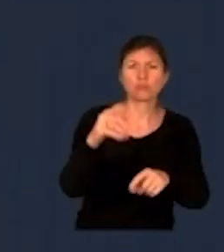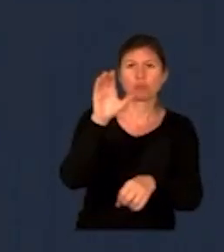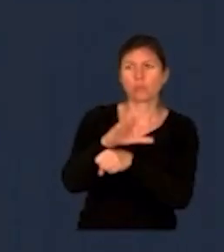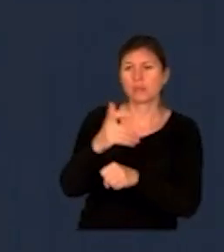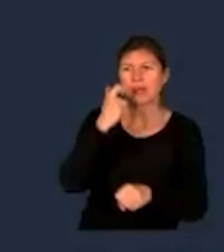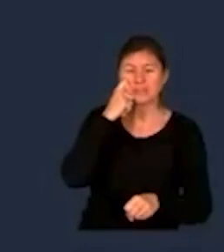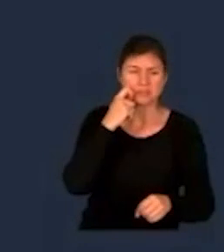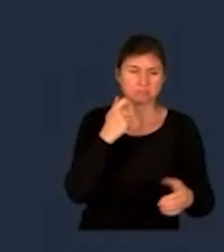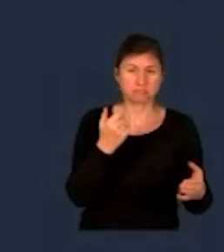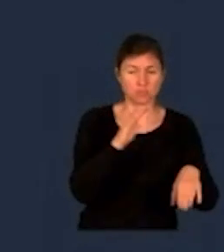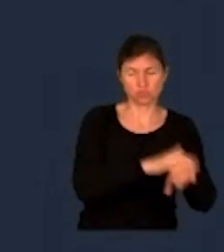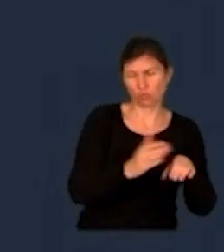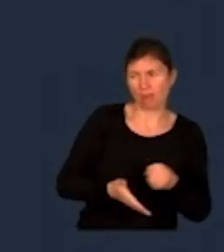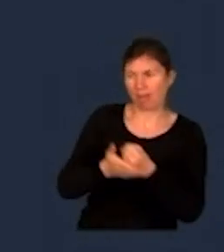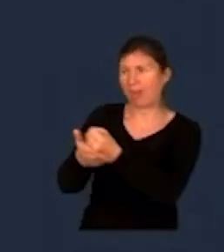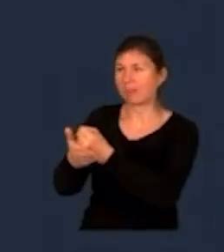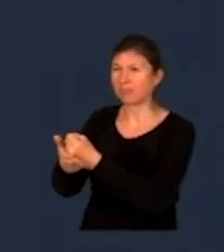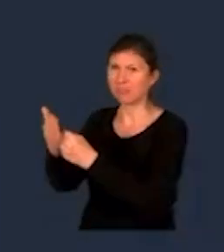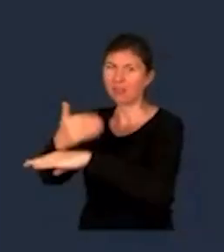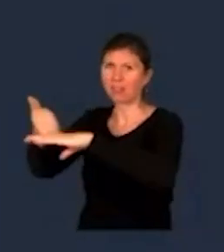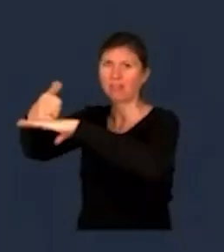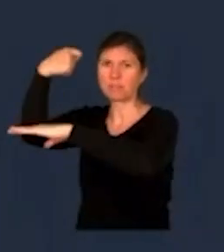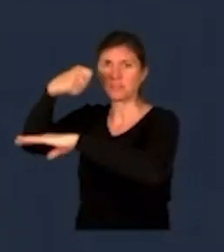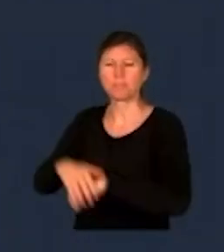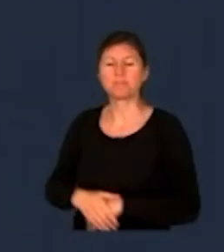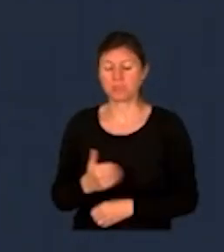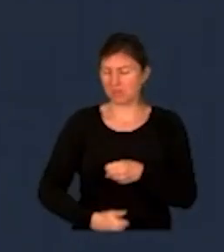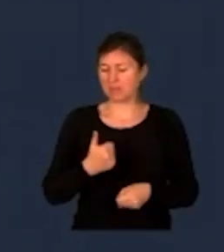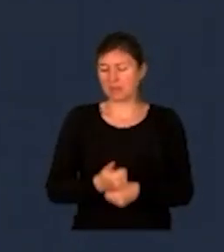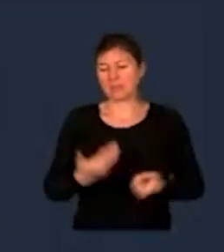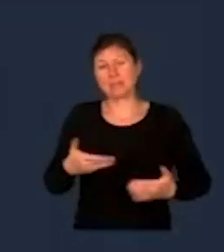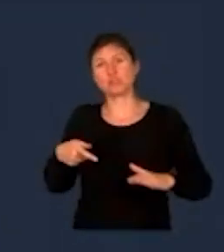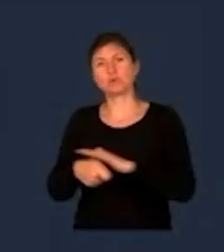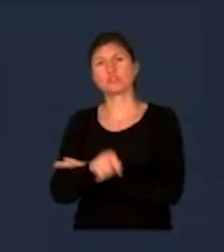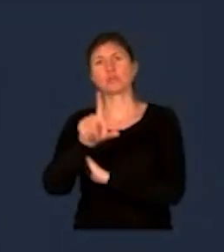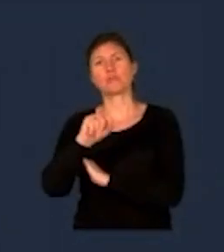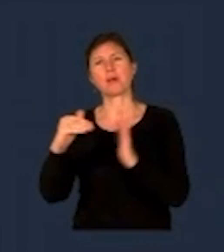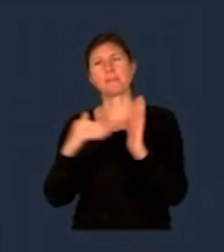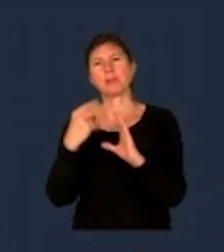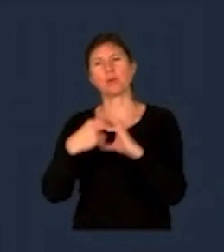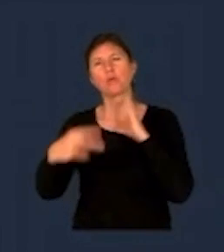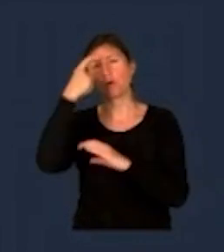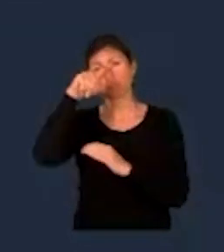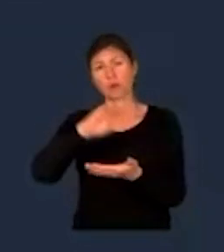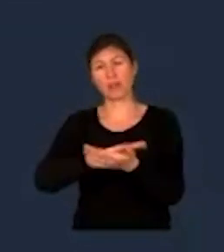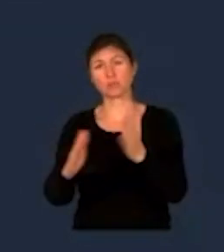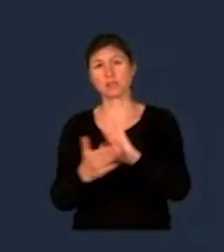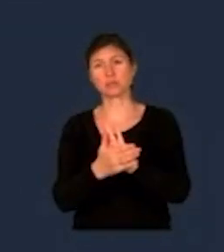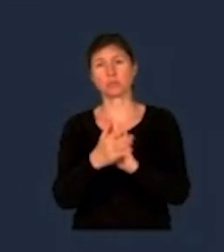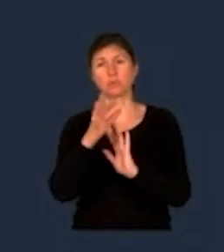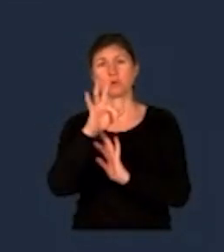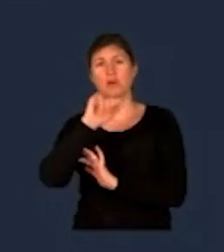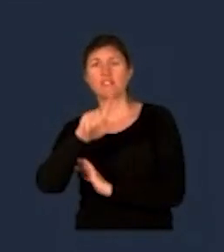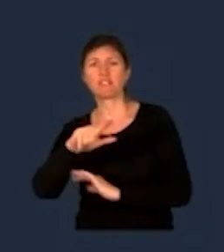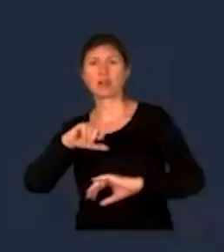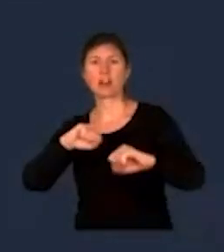pouvoir en place cette année le retour de la subvention de 20000 euros à l'association philaction association qui sous couvert de